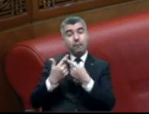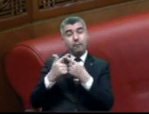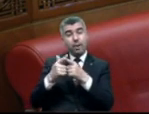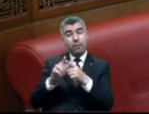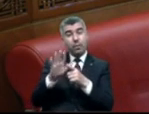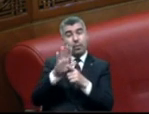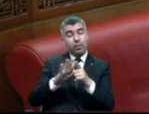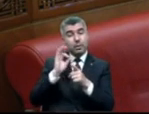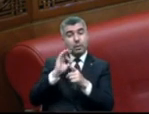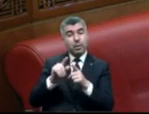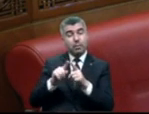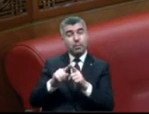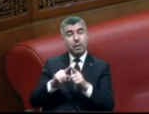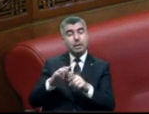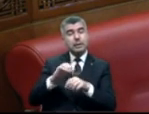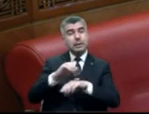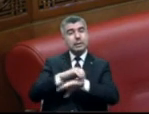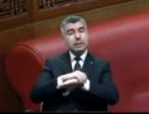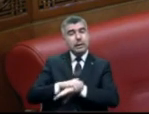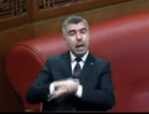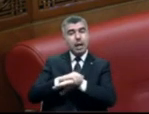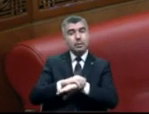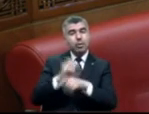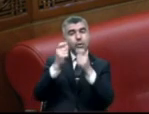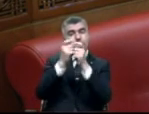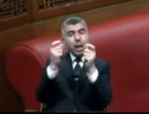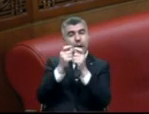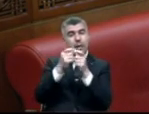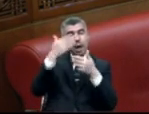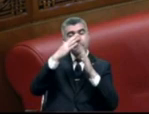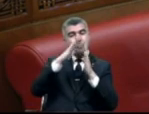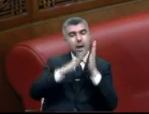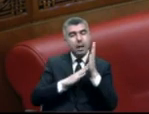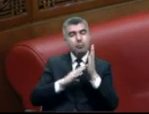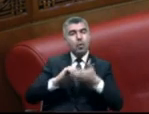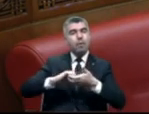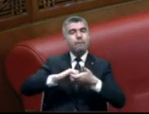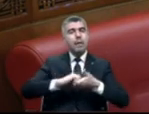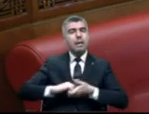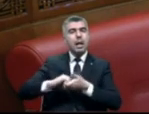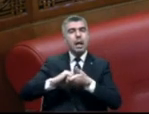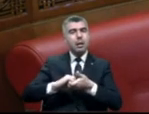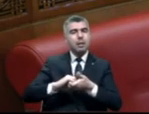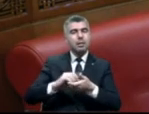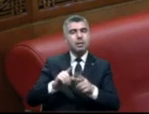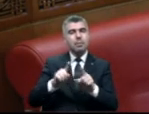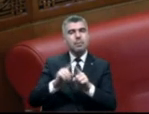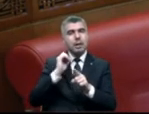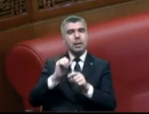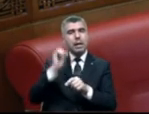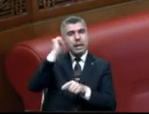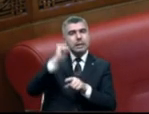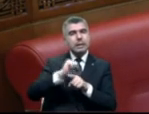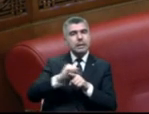المعنية وممثلي الجهات الترابية والاتحاد العام لمقاولات المغرب والفيدراليات والجمعيات المهنية ابتداء من الموسم التكويني